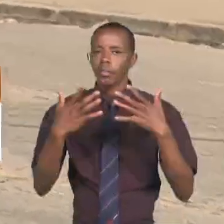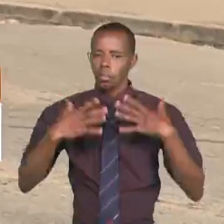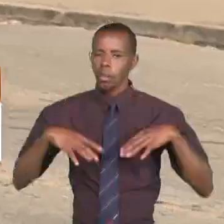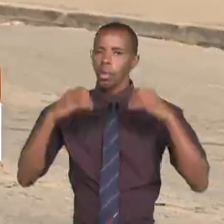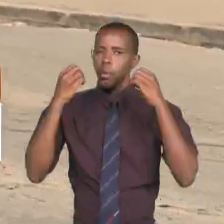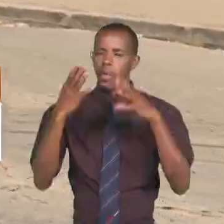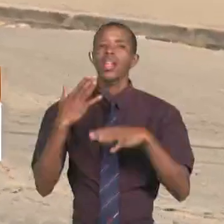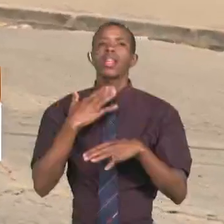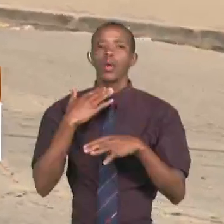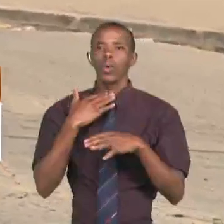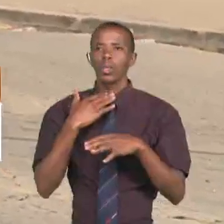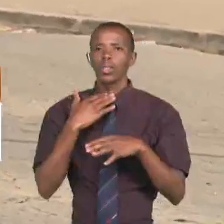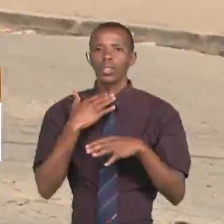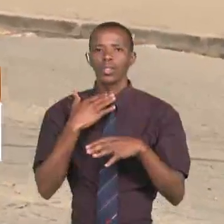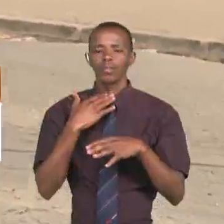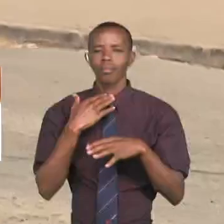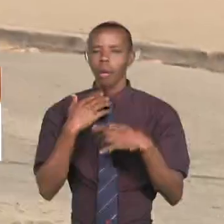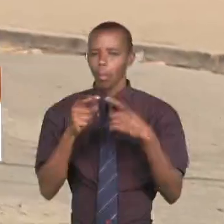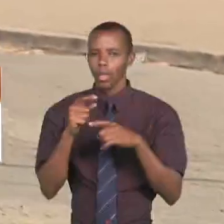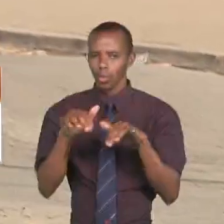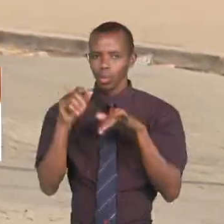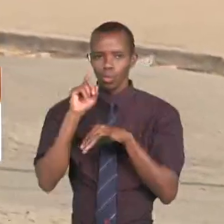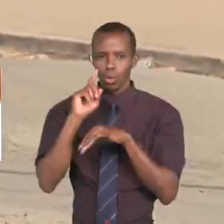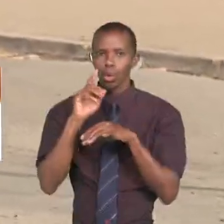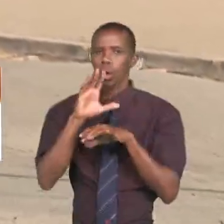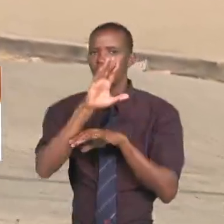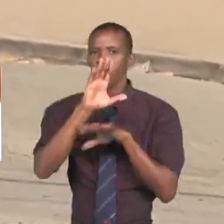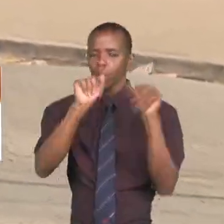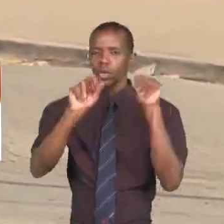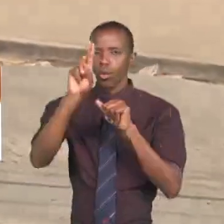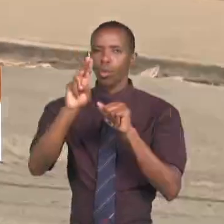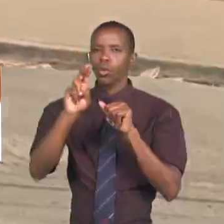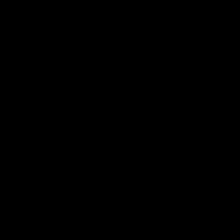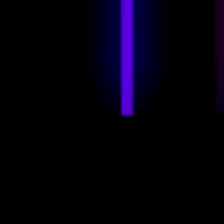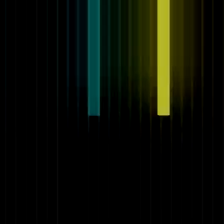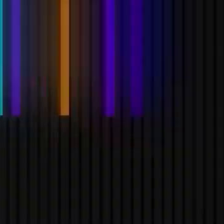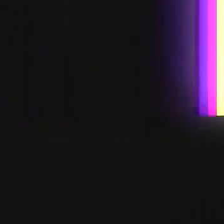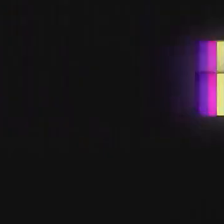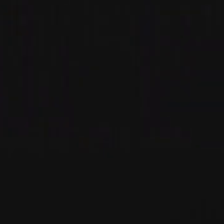wanataka taka tu, lakini tuone kwamba kesho Rais Uhuru Kenyatta atawapa nini.